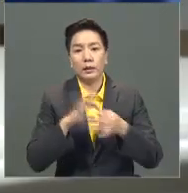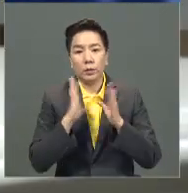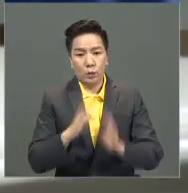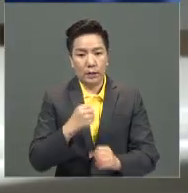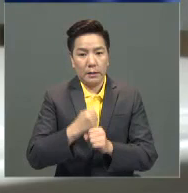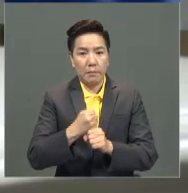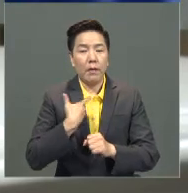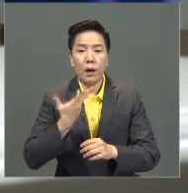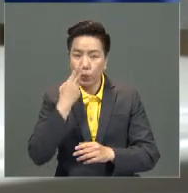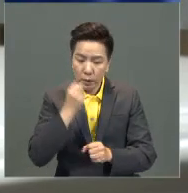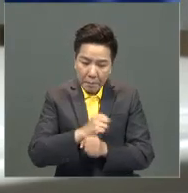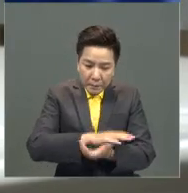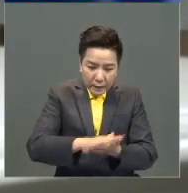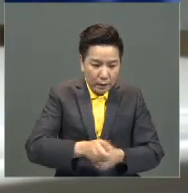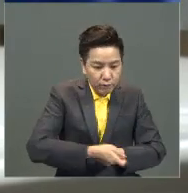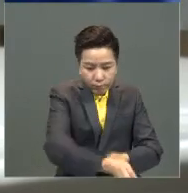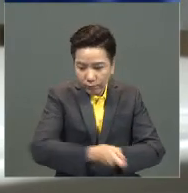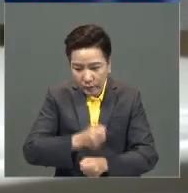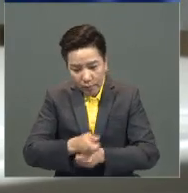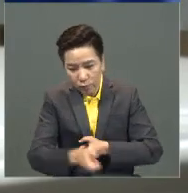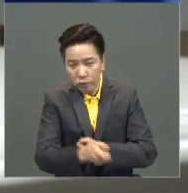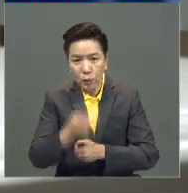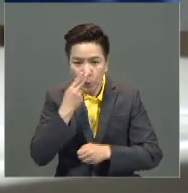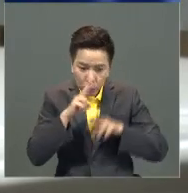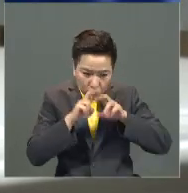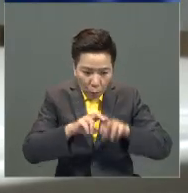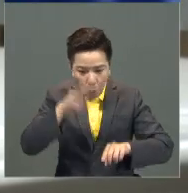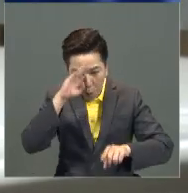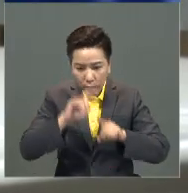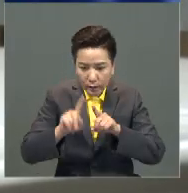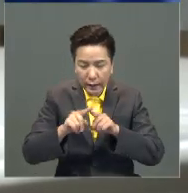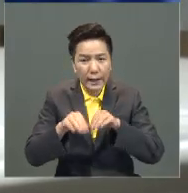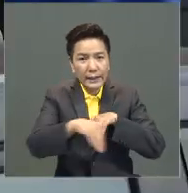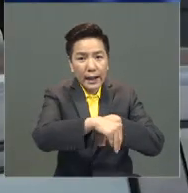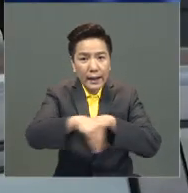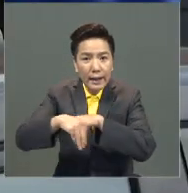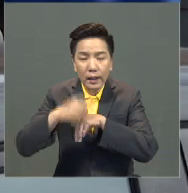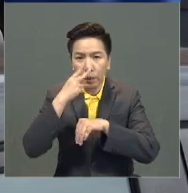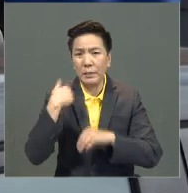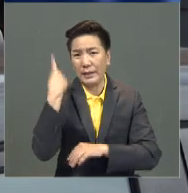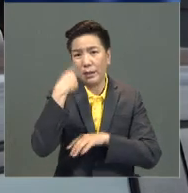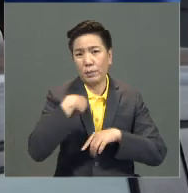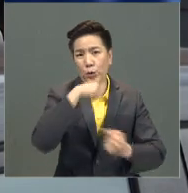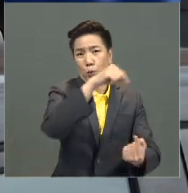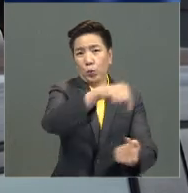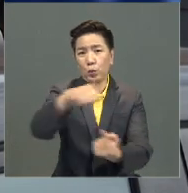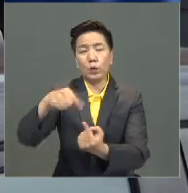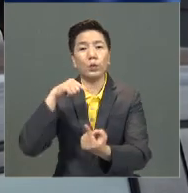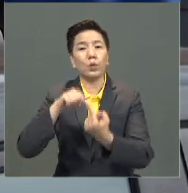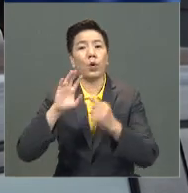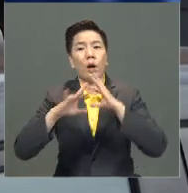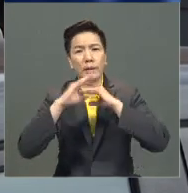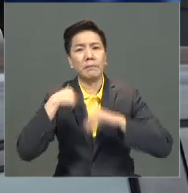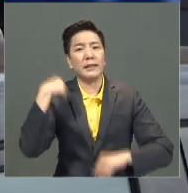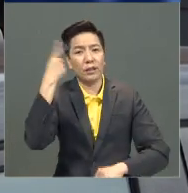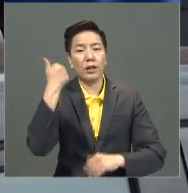ลงไปทำความสะอาดลงไปสอบสวนโรคแบบใกล้ชิดนะคะใครที่จะไปเที่ยวมันมีอีกหลายจุดที่เที่ยวได้ที่จังหวัดระย